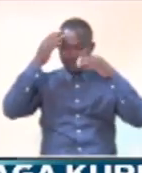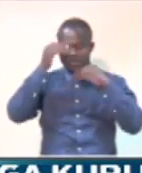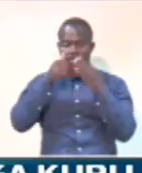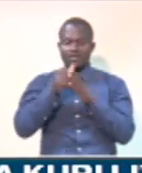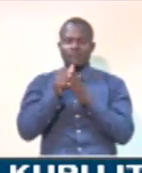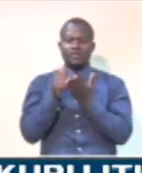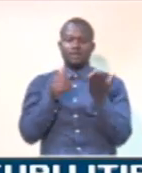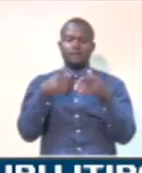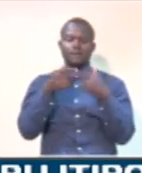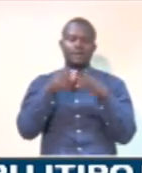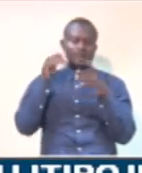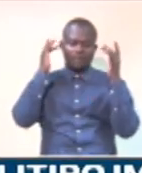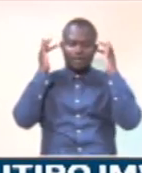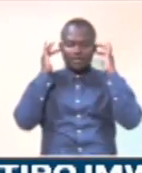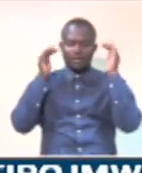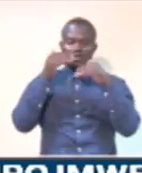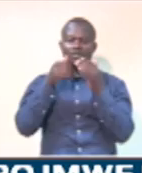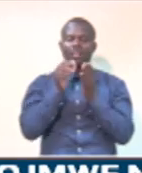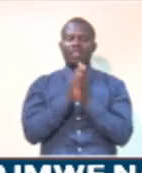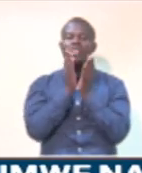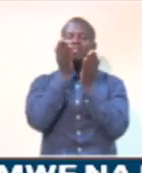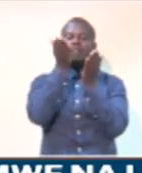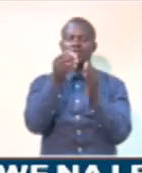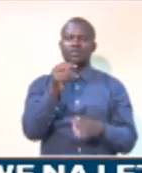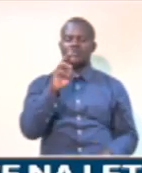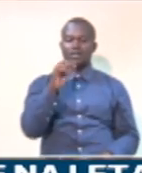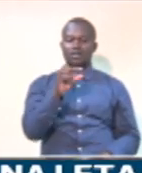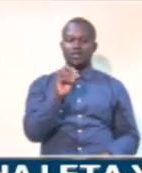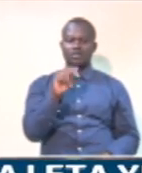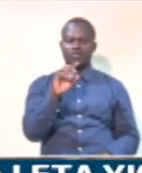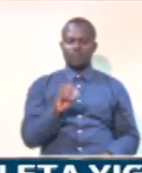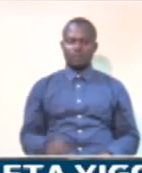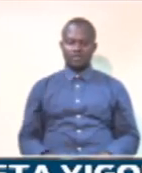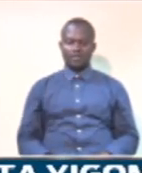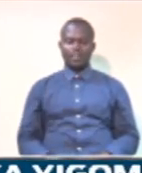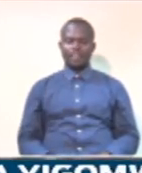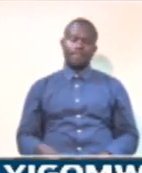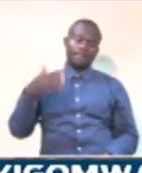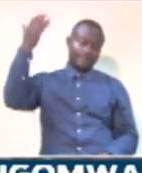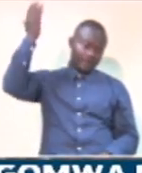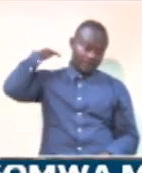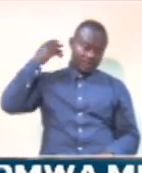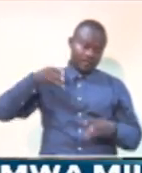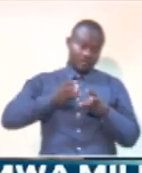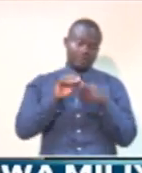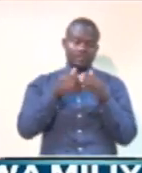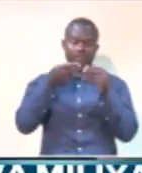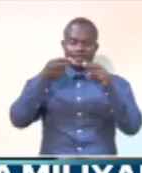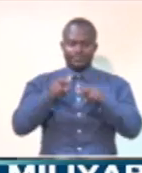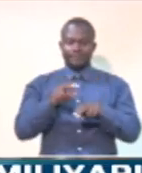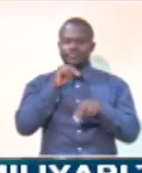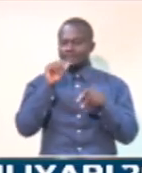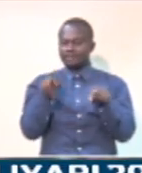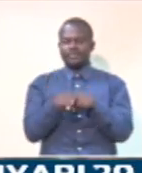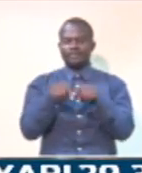n'imitingito yakomeje kumvikana nyuma y'iruka ry'icyo kirunga cya Nyiragongo. Nuko ubushize ukuntu ibirunga byari biri kuruka ntabwo